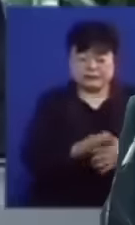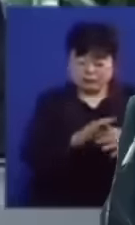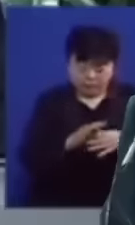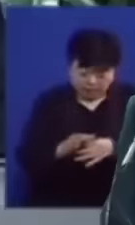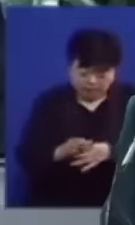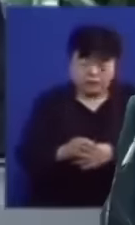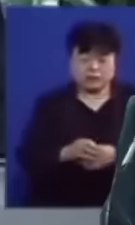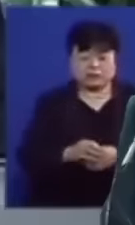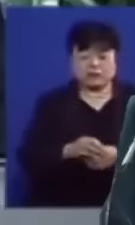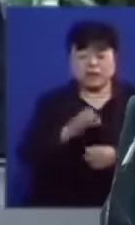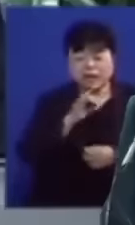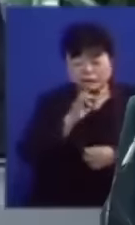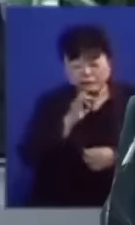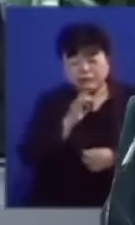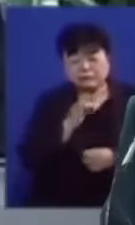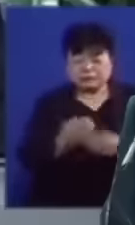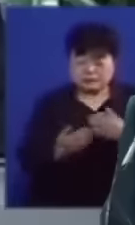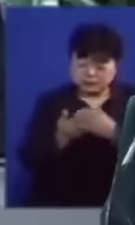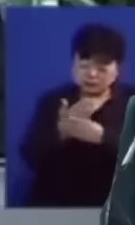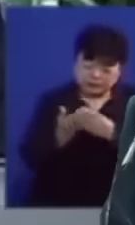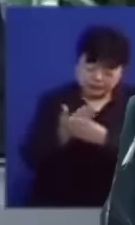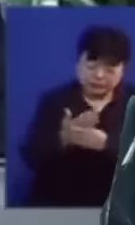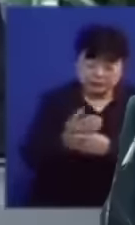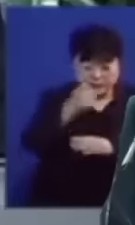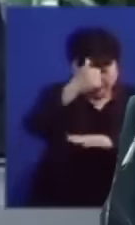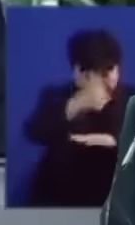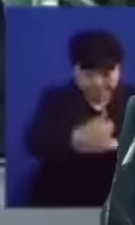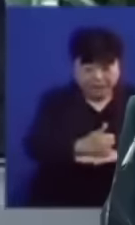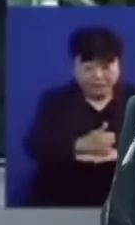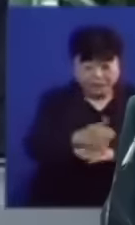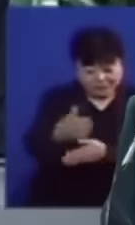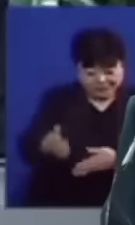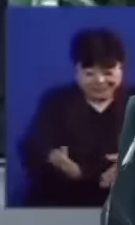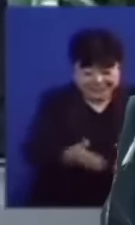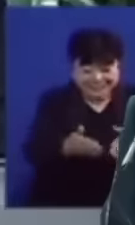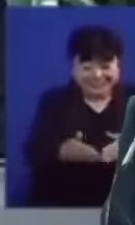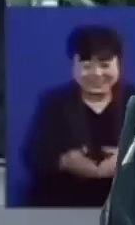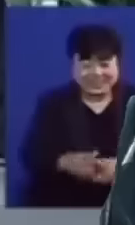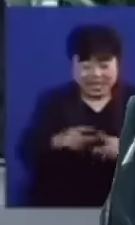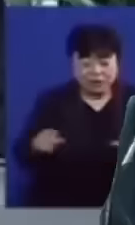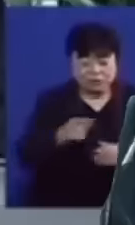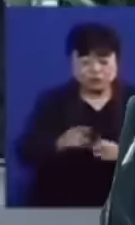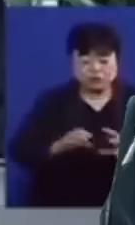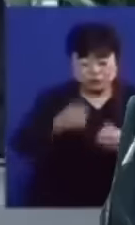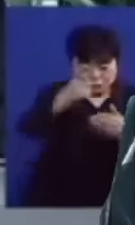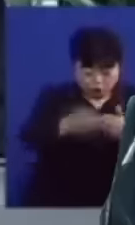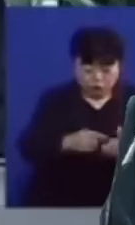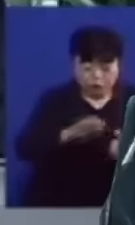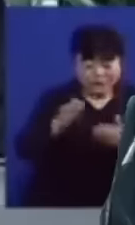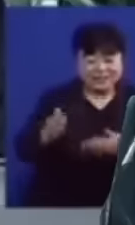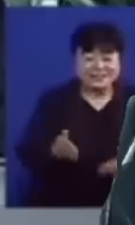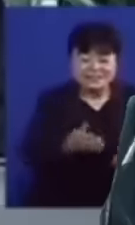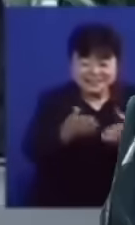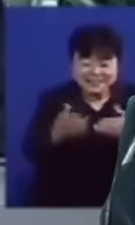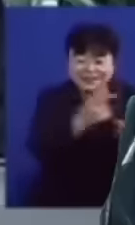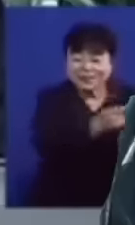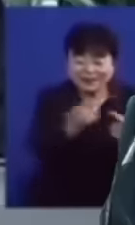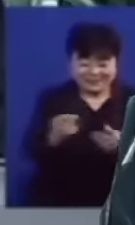사사건건이 안 되는 것만 있었는데 나중에 그 길이 애굽의 국무총리가 되는